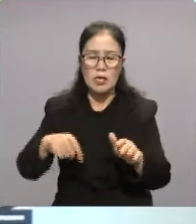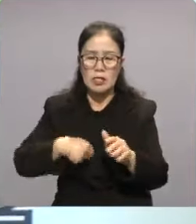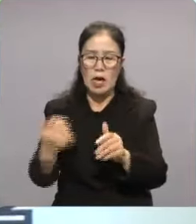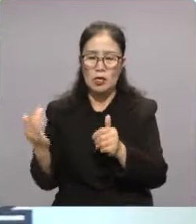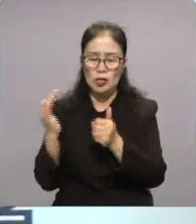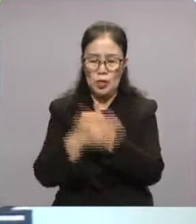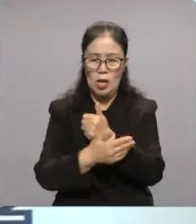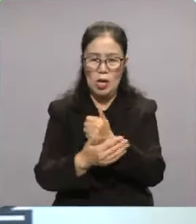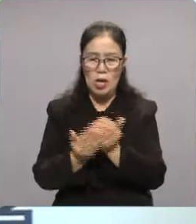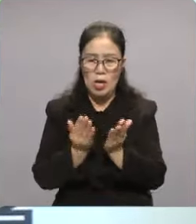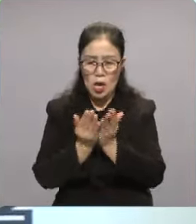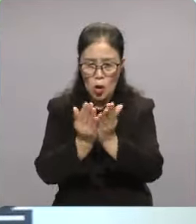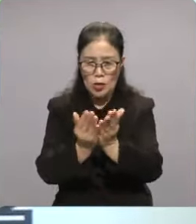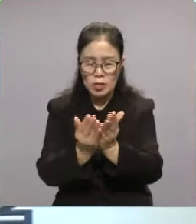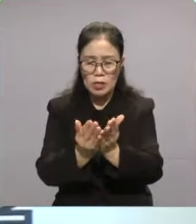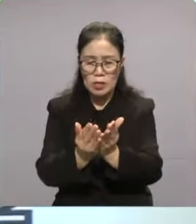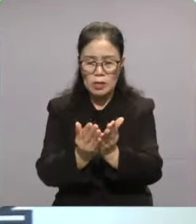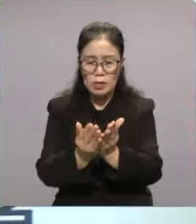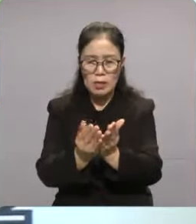모가미型の